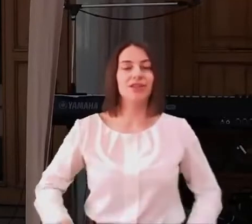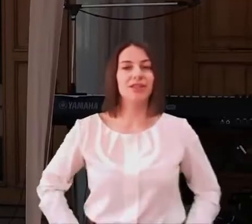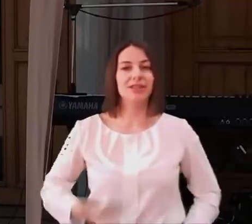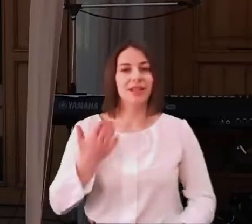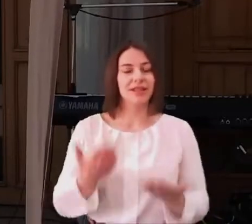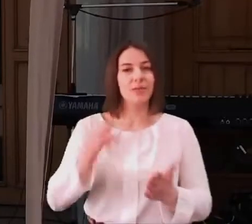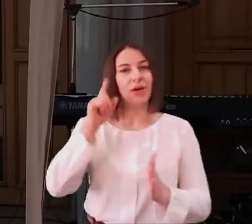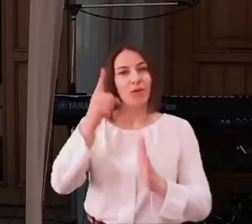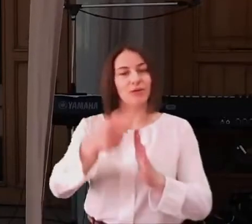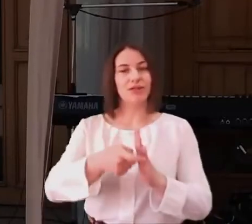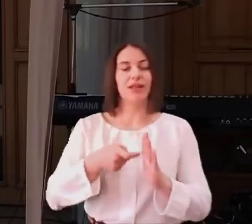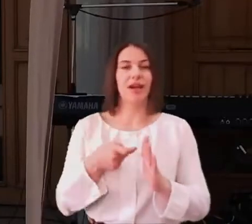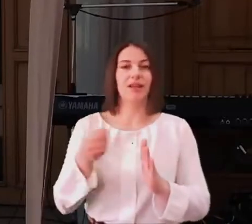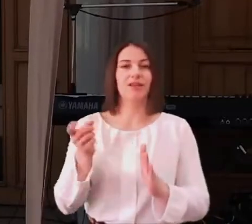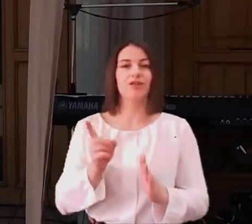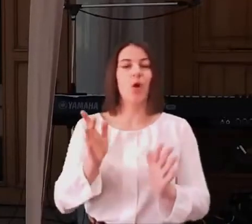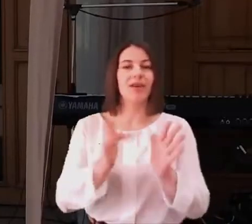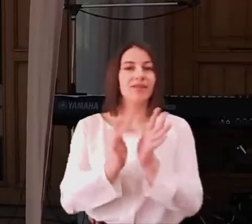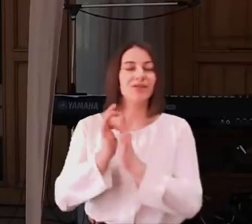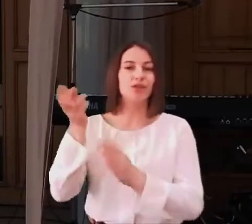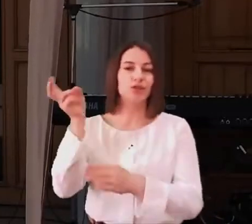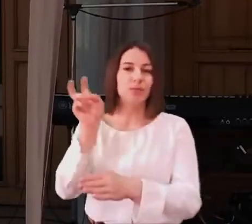Иисус Христос придет через неделю?